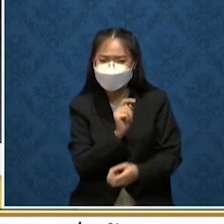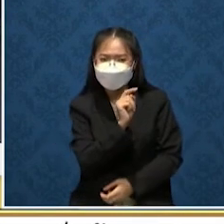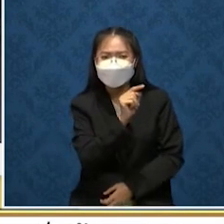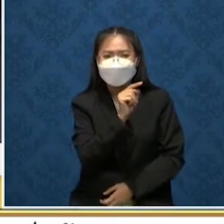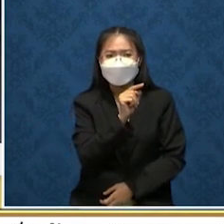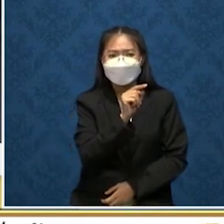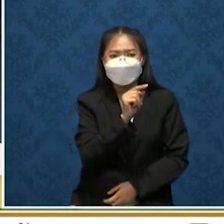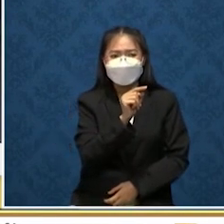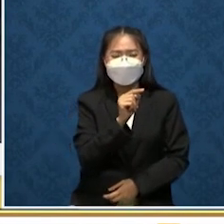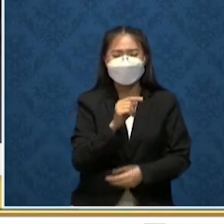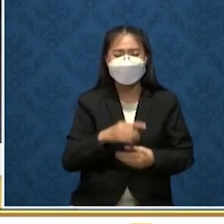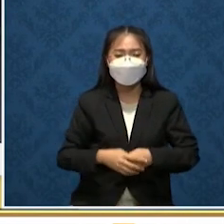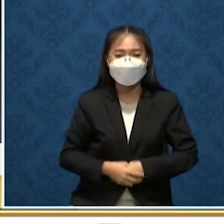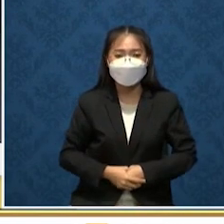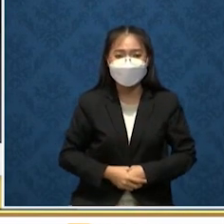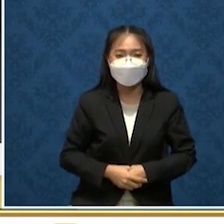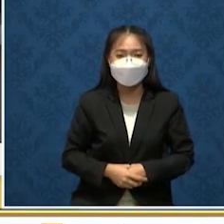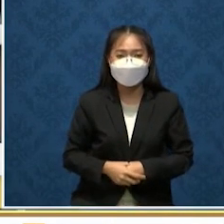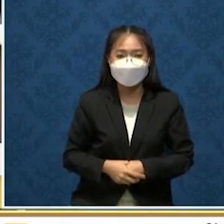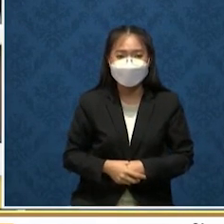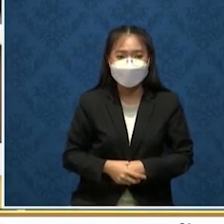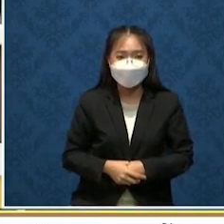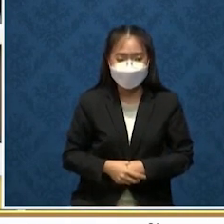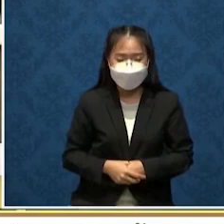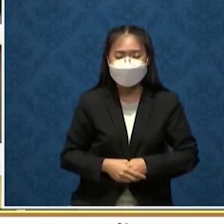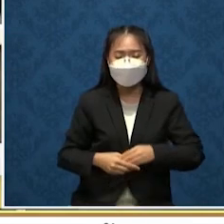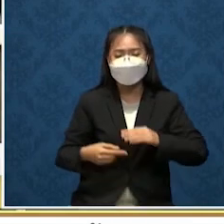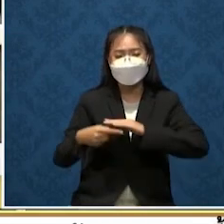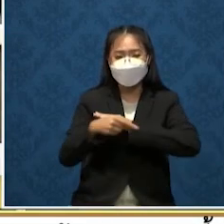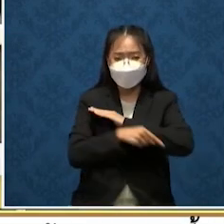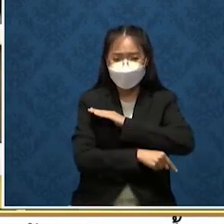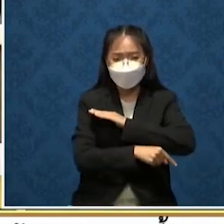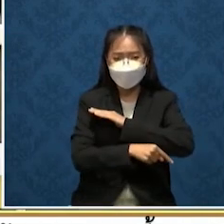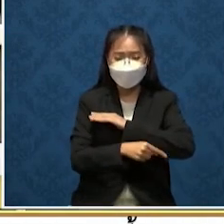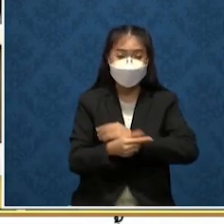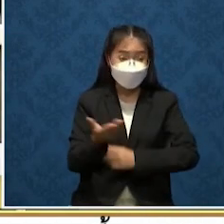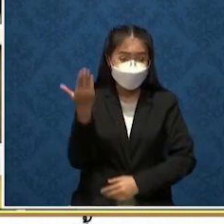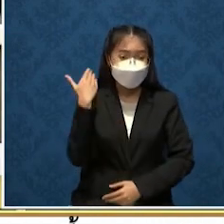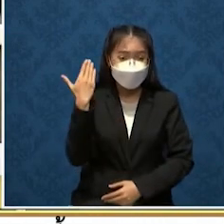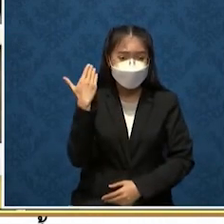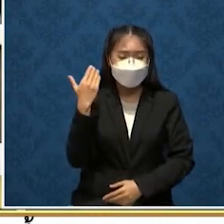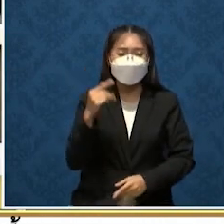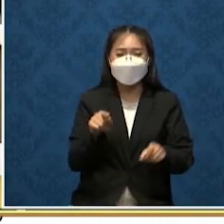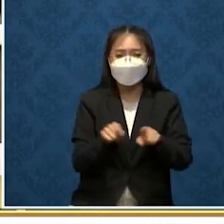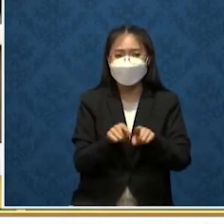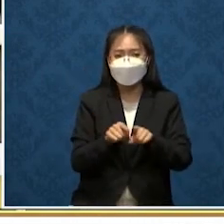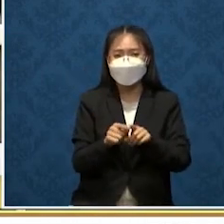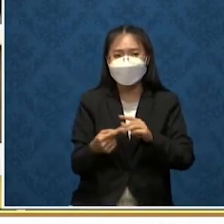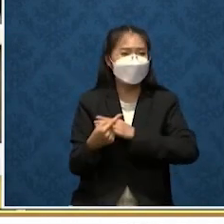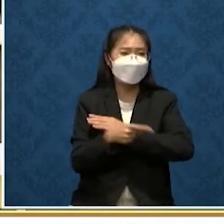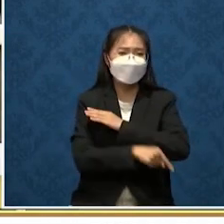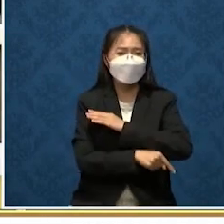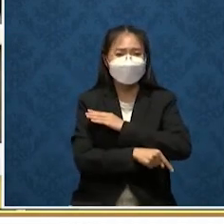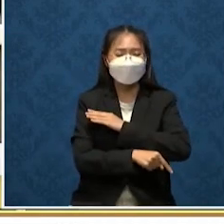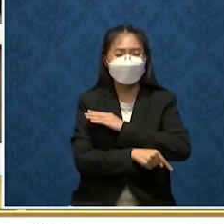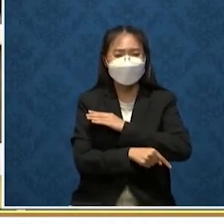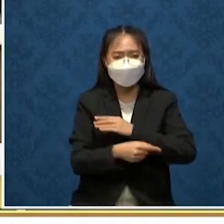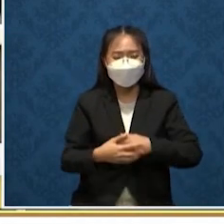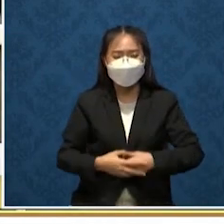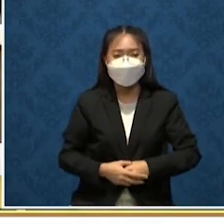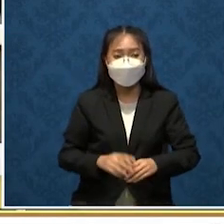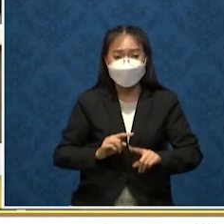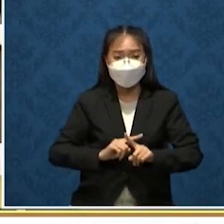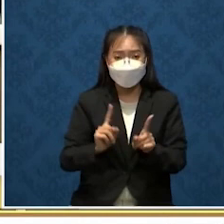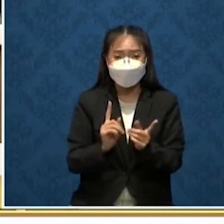กันท่านประธานครับการทุจริตสมัยก่อนมันคือการทุจริตแบบหัวประมวลผลปกติทั่วๆไปแต่